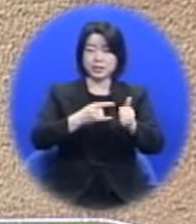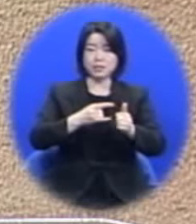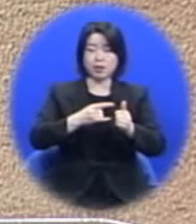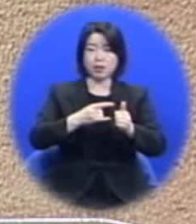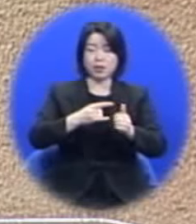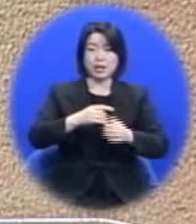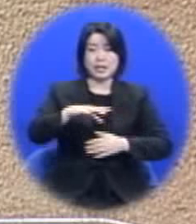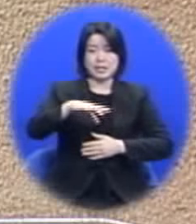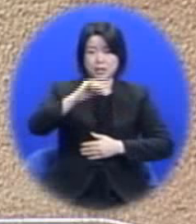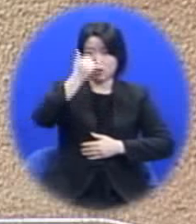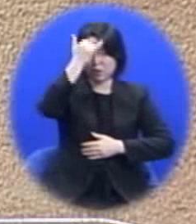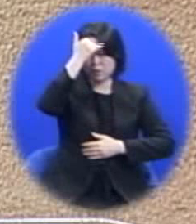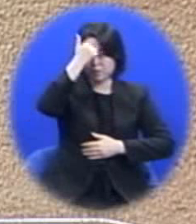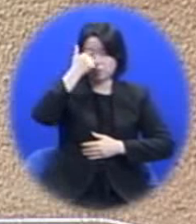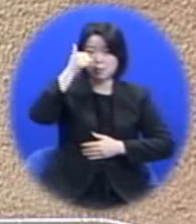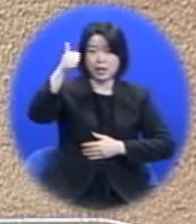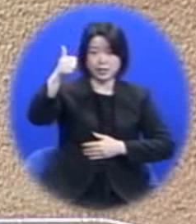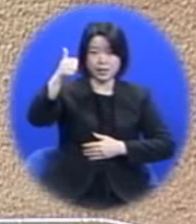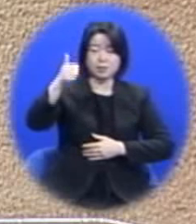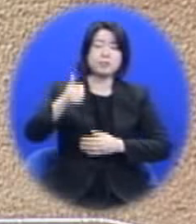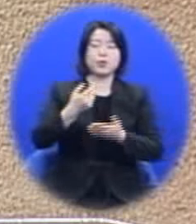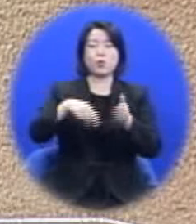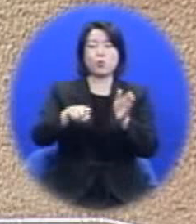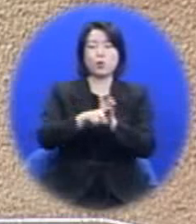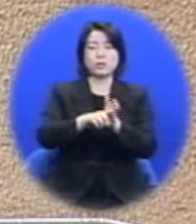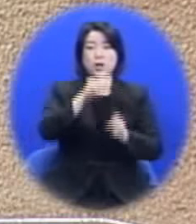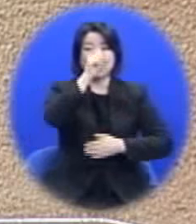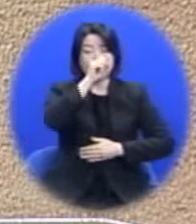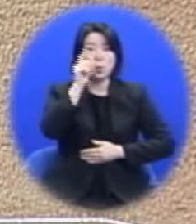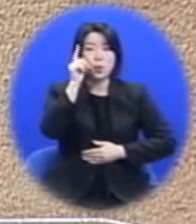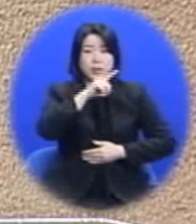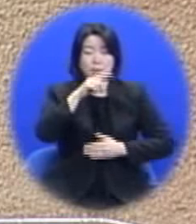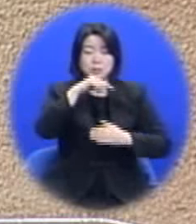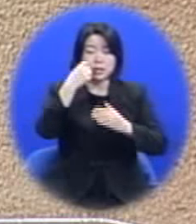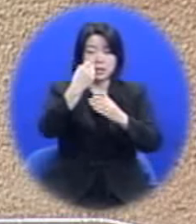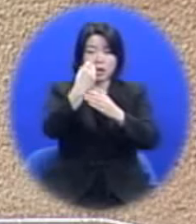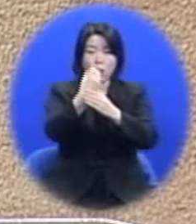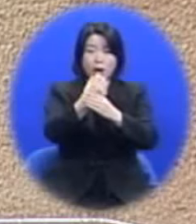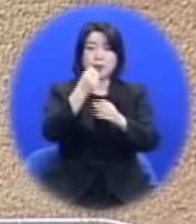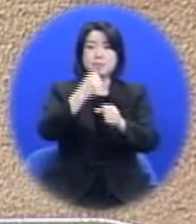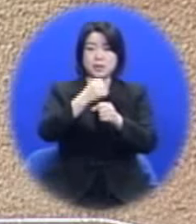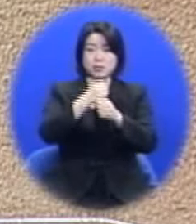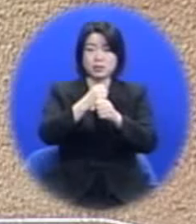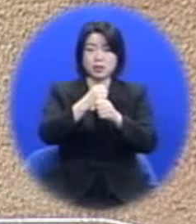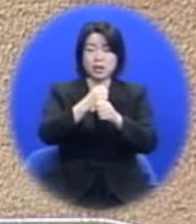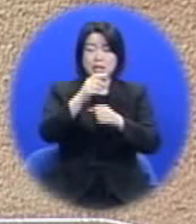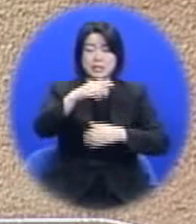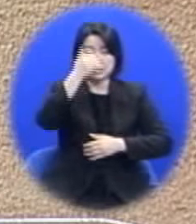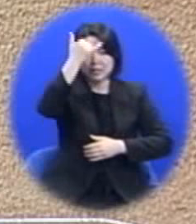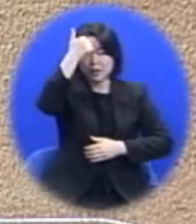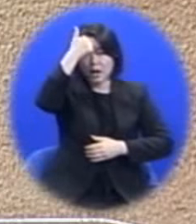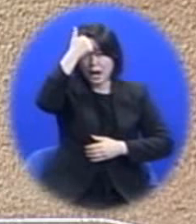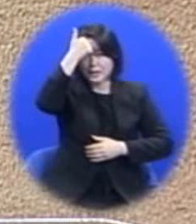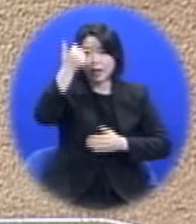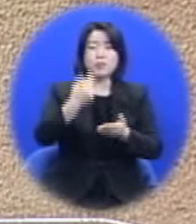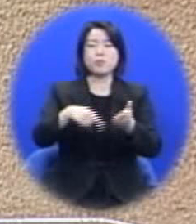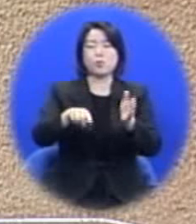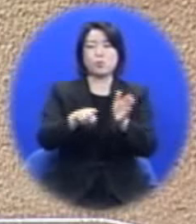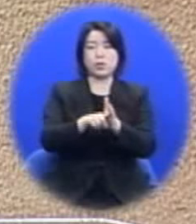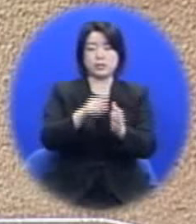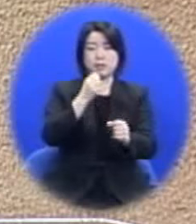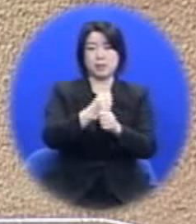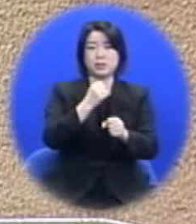아담을 위해서 선악가를 만드셨어요. 아담을 위해서 만드신 거예요. 근데 마귀가 선악가를